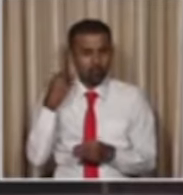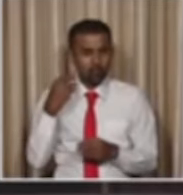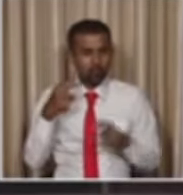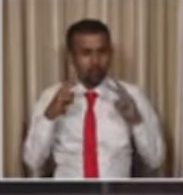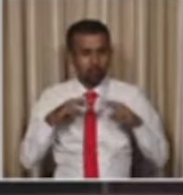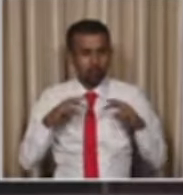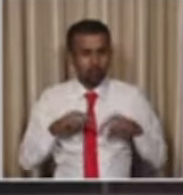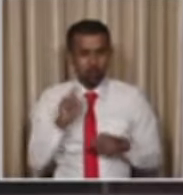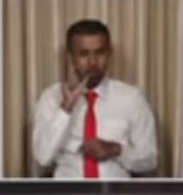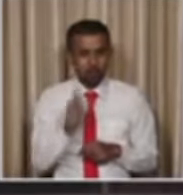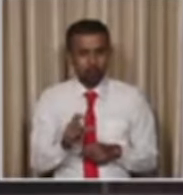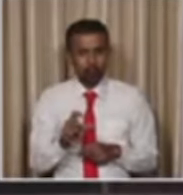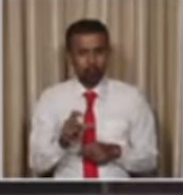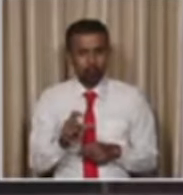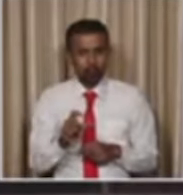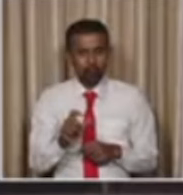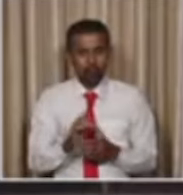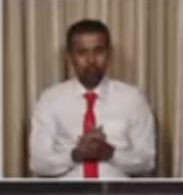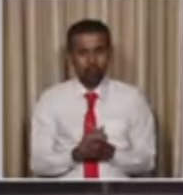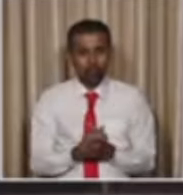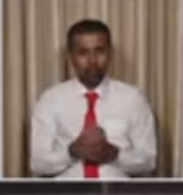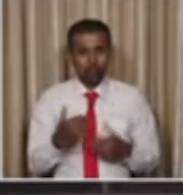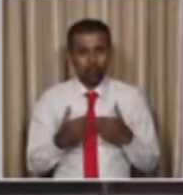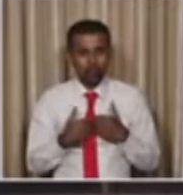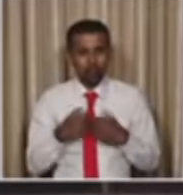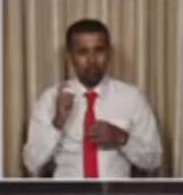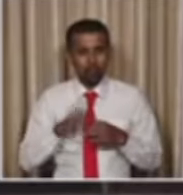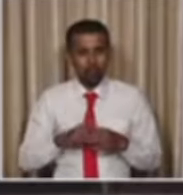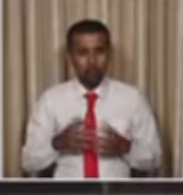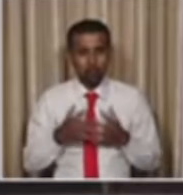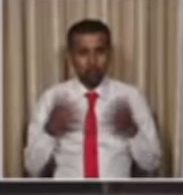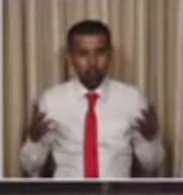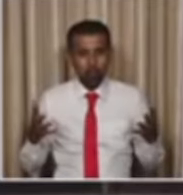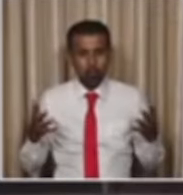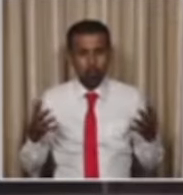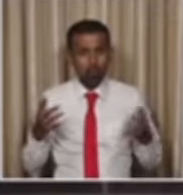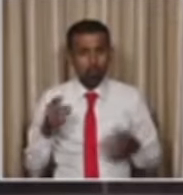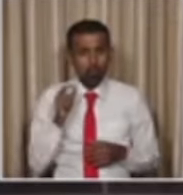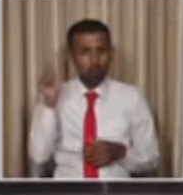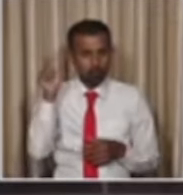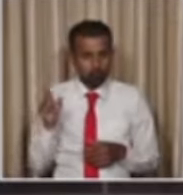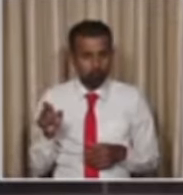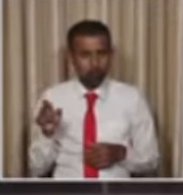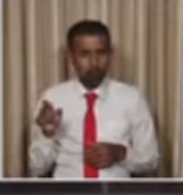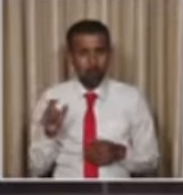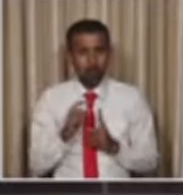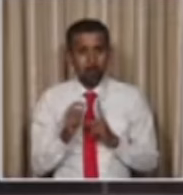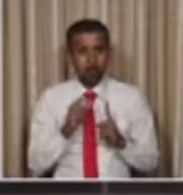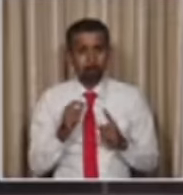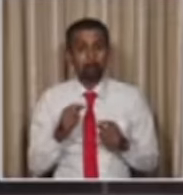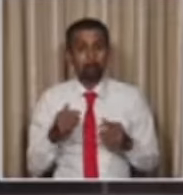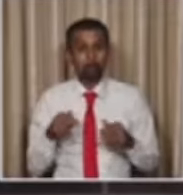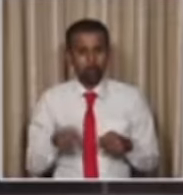කළ බලනකොට අපට ඇතිවන ප්‍රශ්න රාශියක් නිසා එතුමා පසුපෙළ